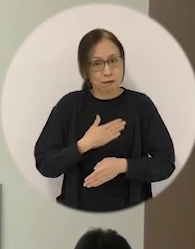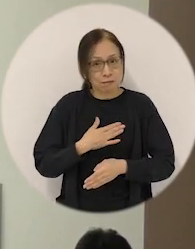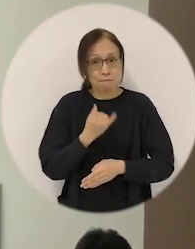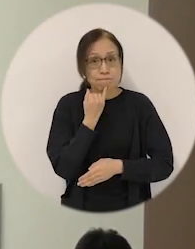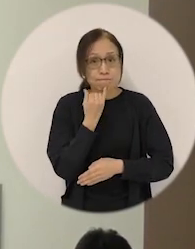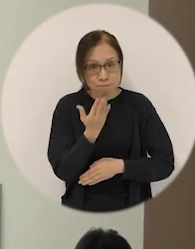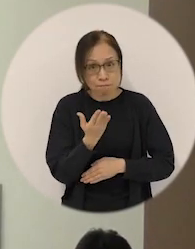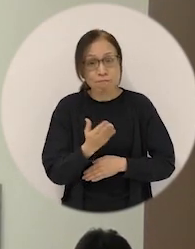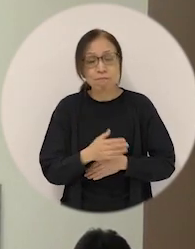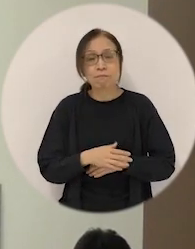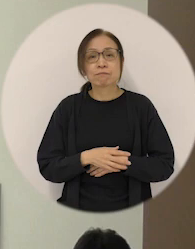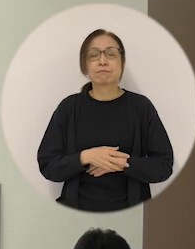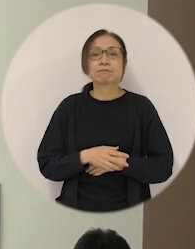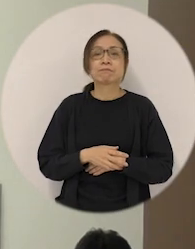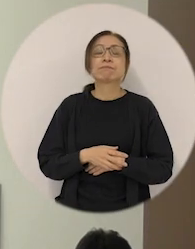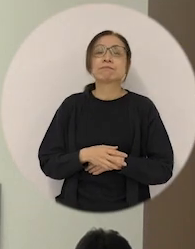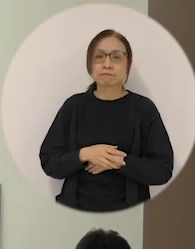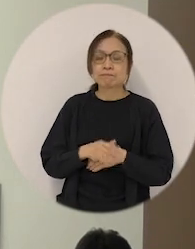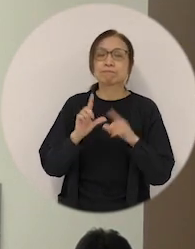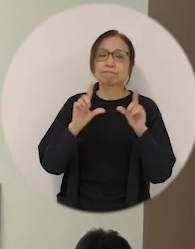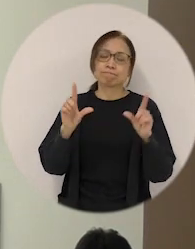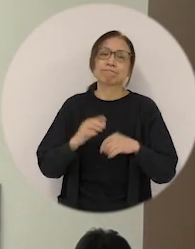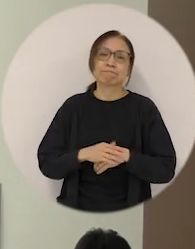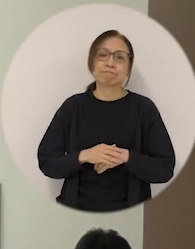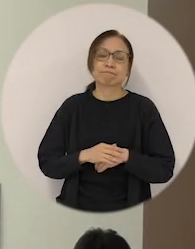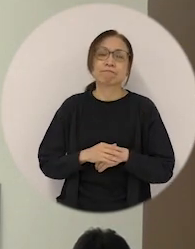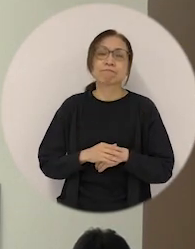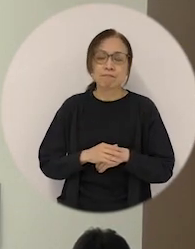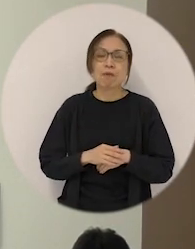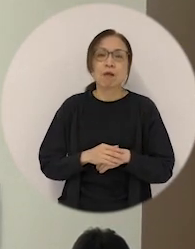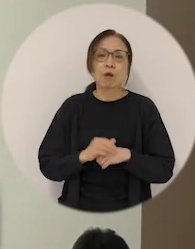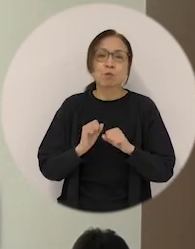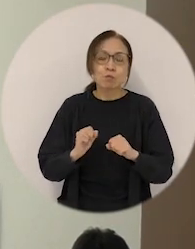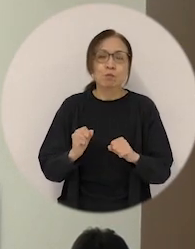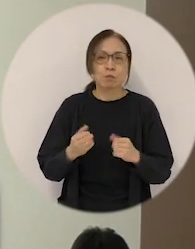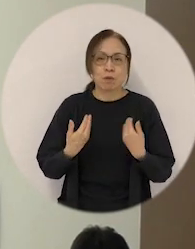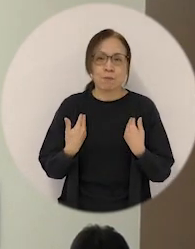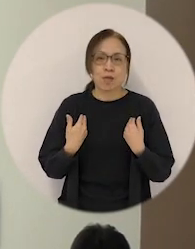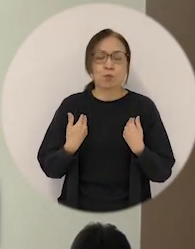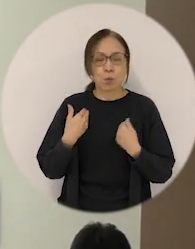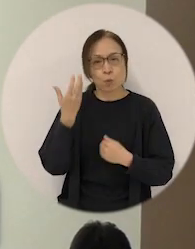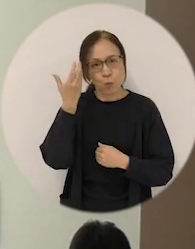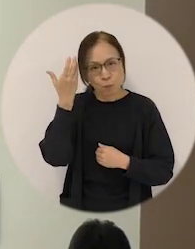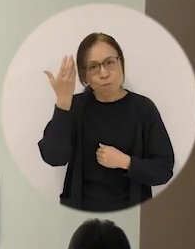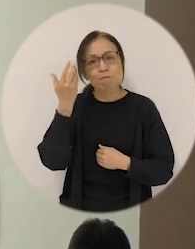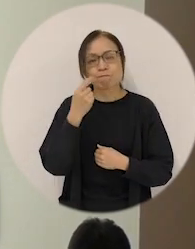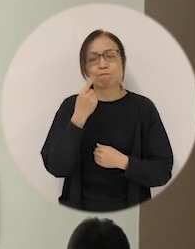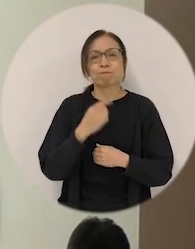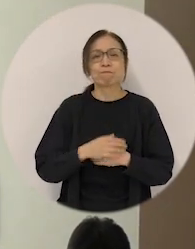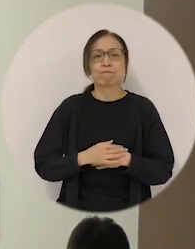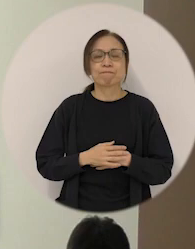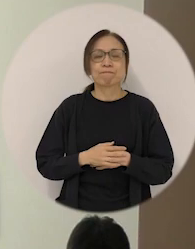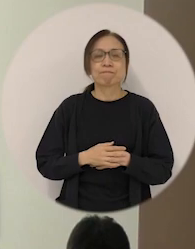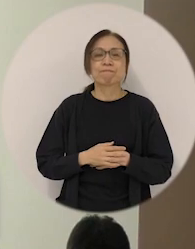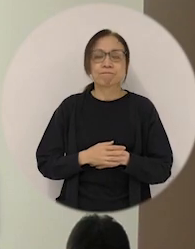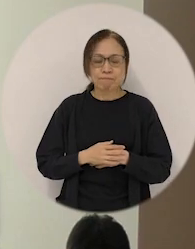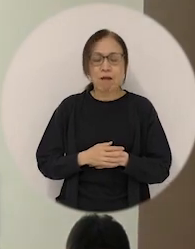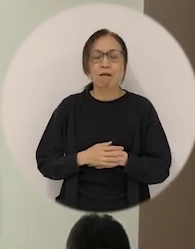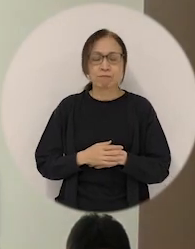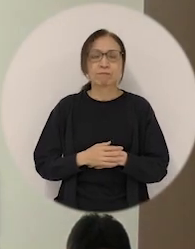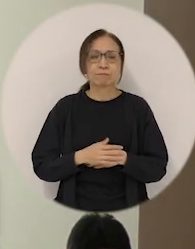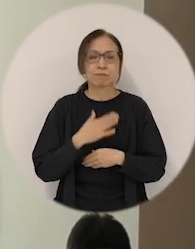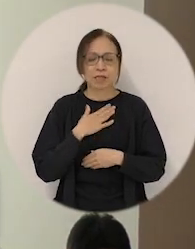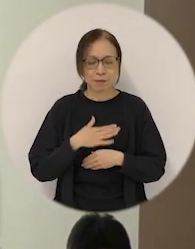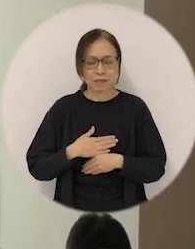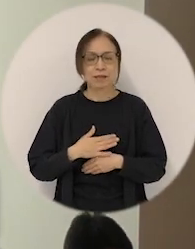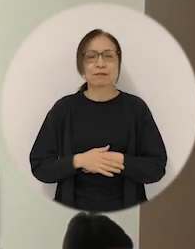でしょうか。 そういった活用についても、行われるべきものと想定はしております。 想定の中では分